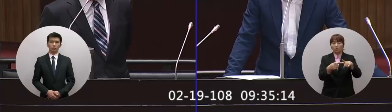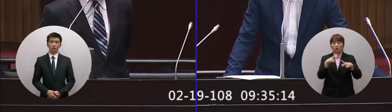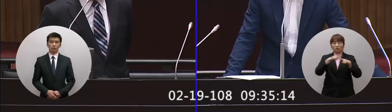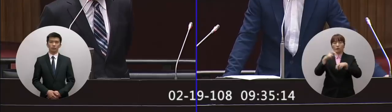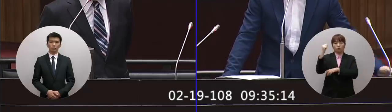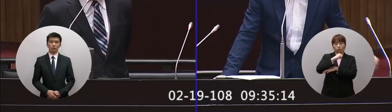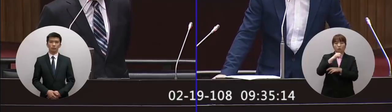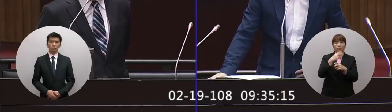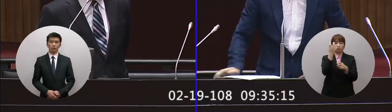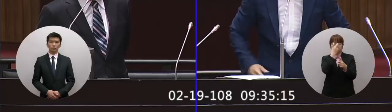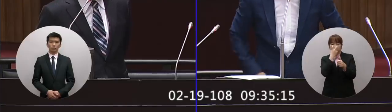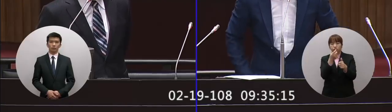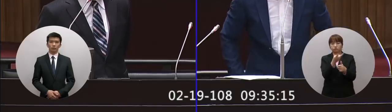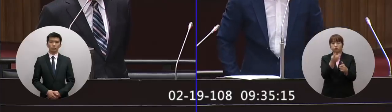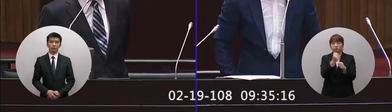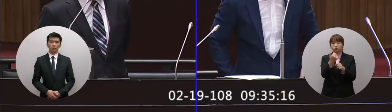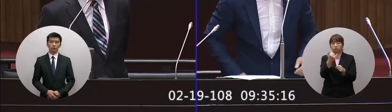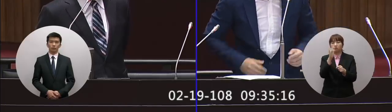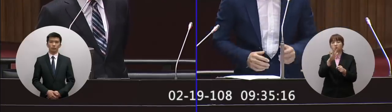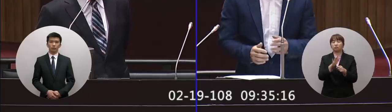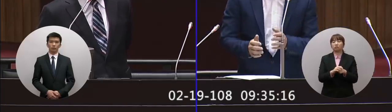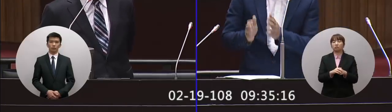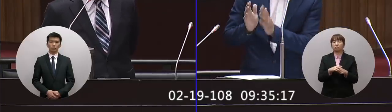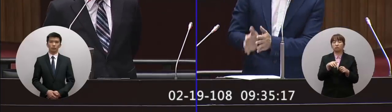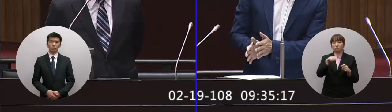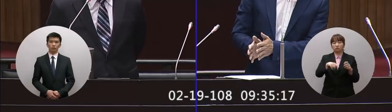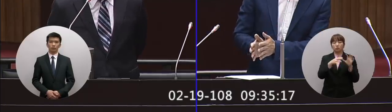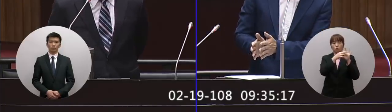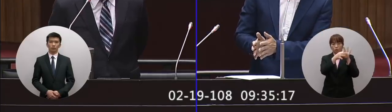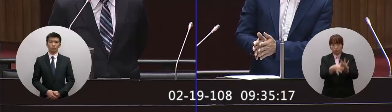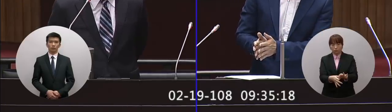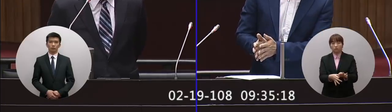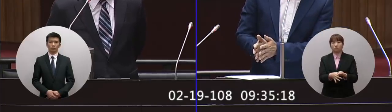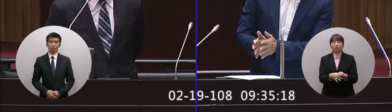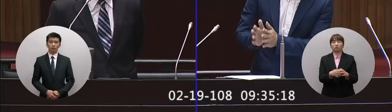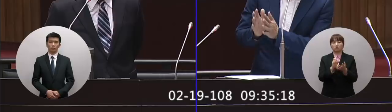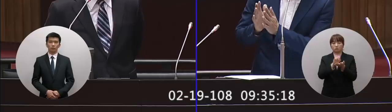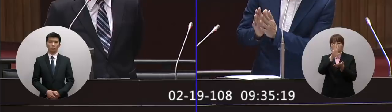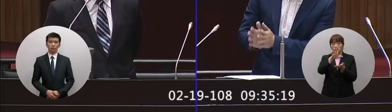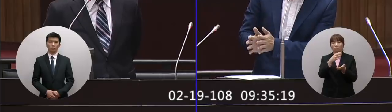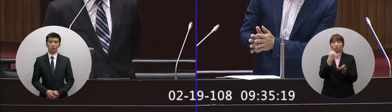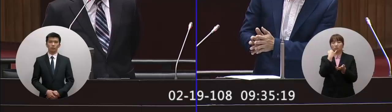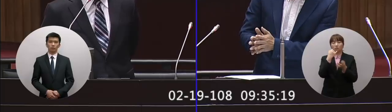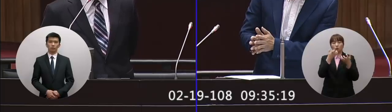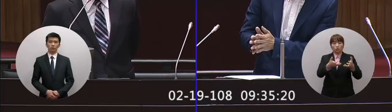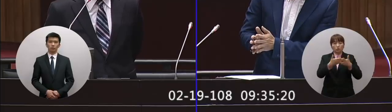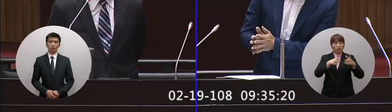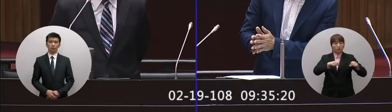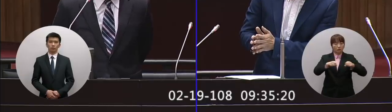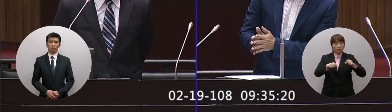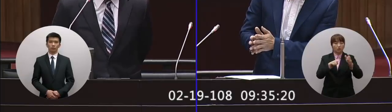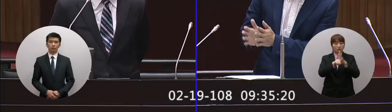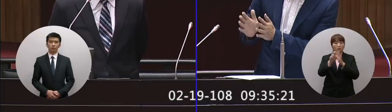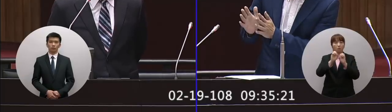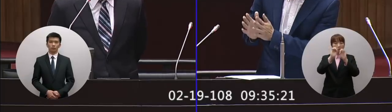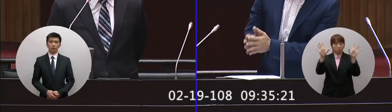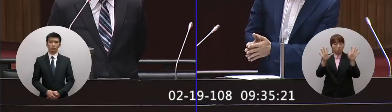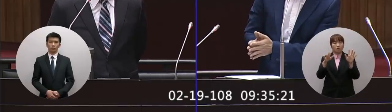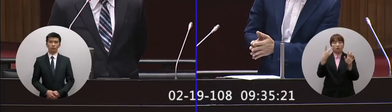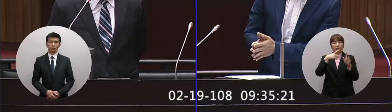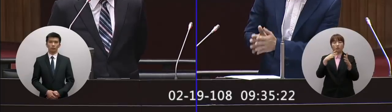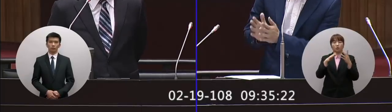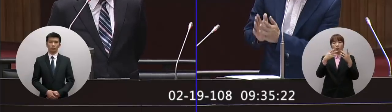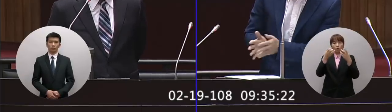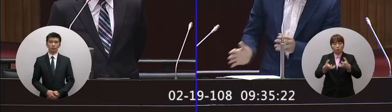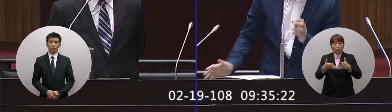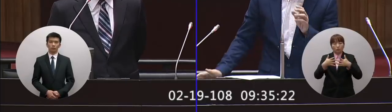力跟监督。所以是不是院长持续下去，不只是重要政策做直播，很多重